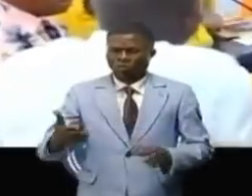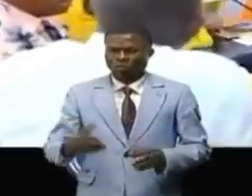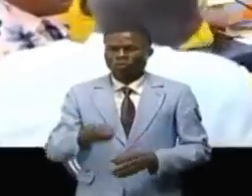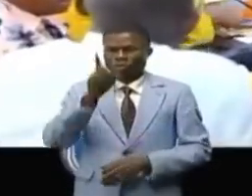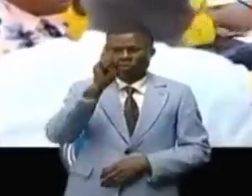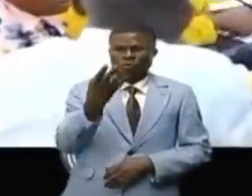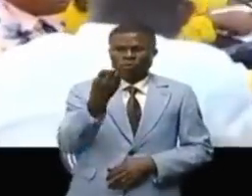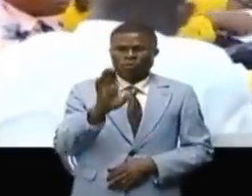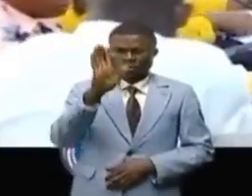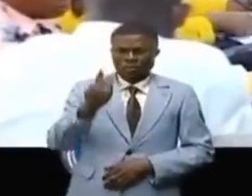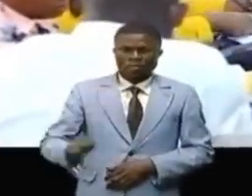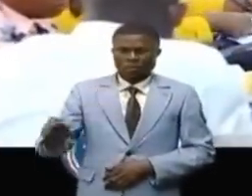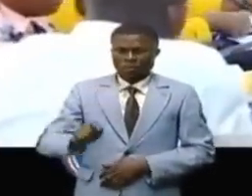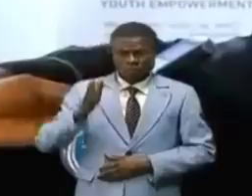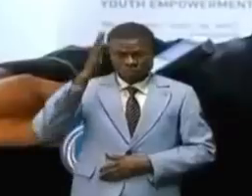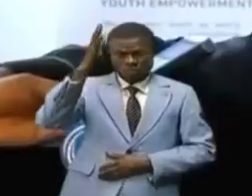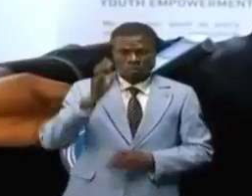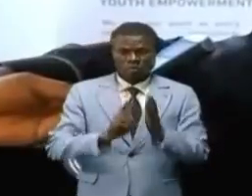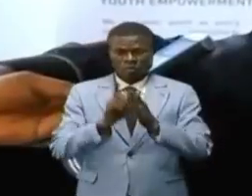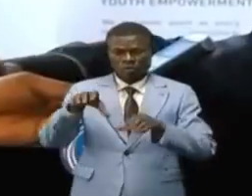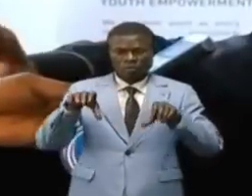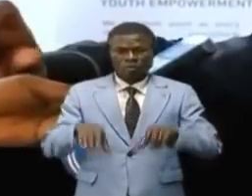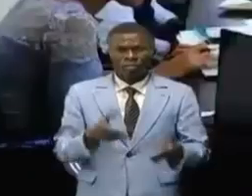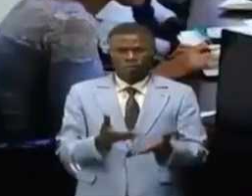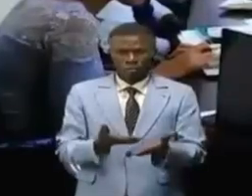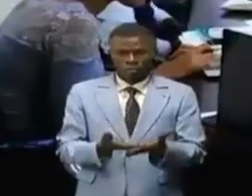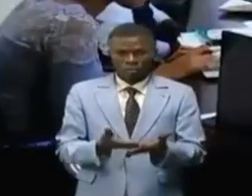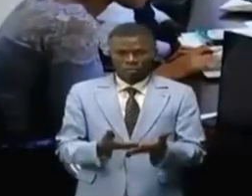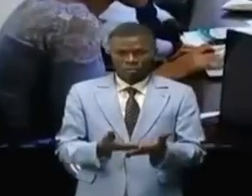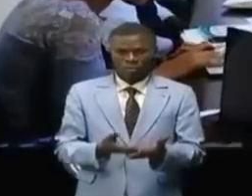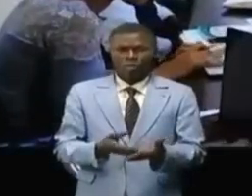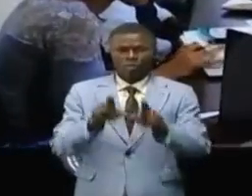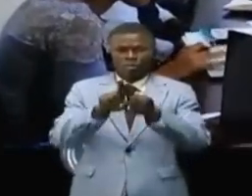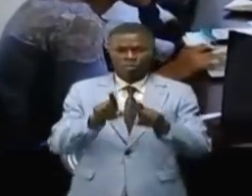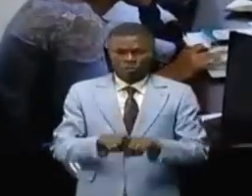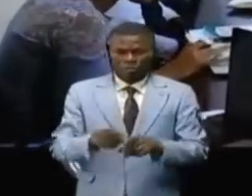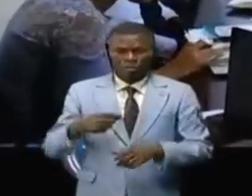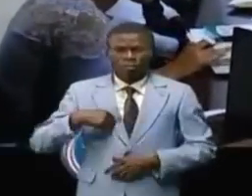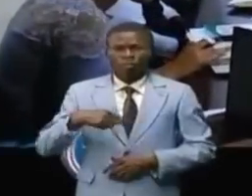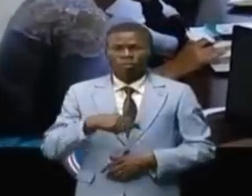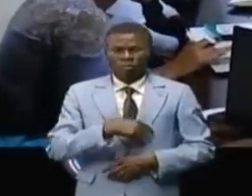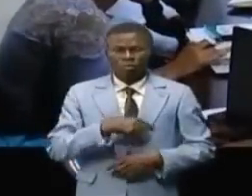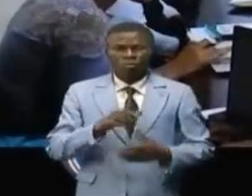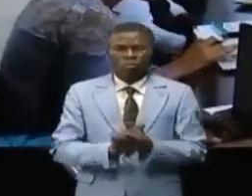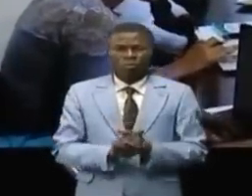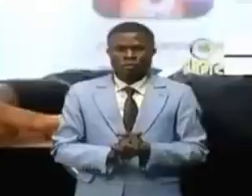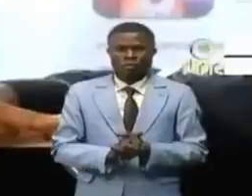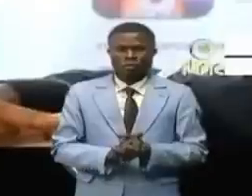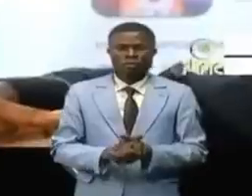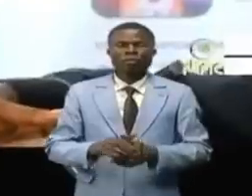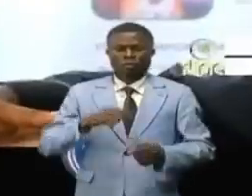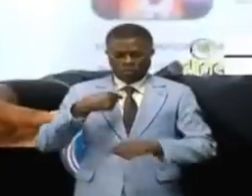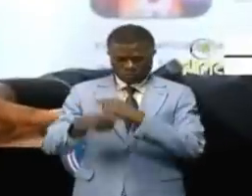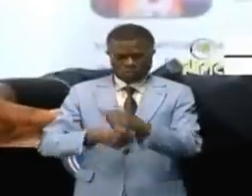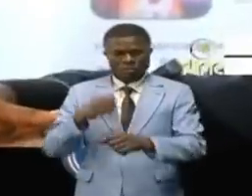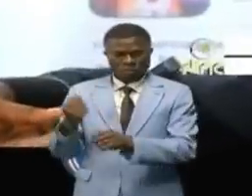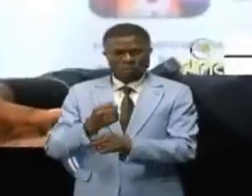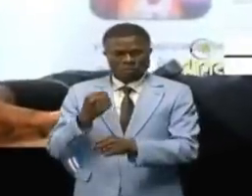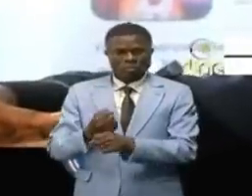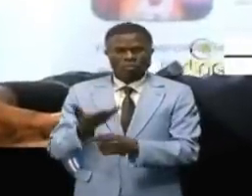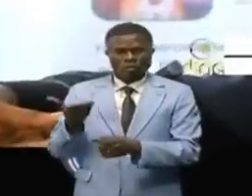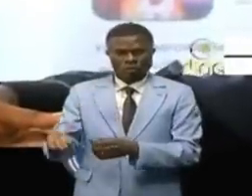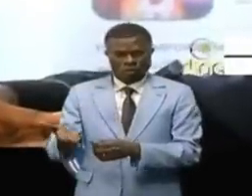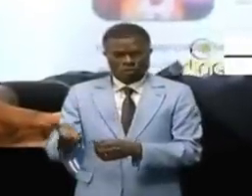sont ceux qui sont ici il faut absolument arriver à Tony et nous avons déjà commencé à l'anniversaire